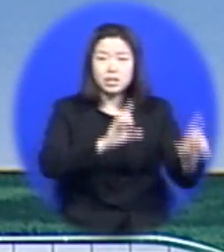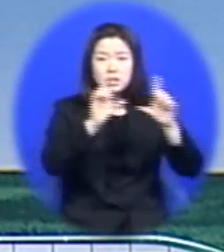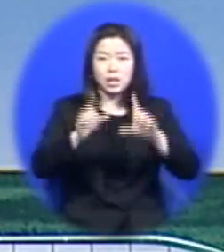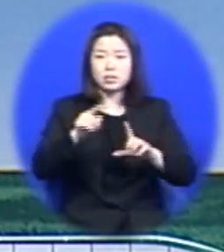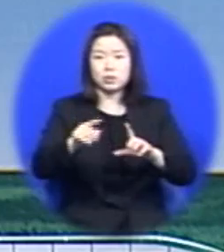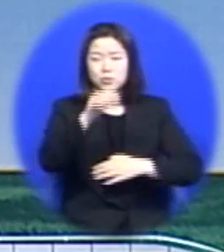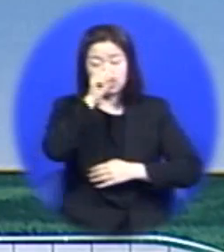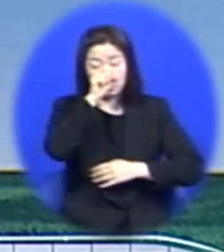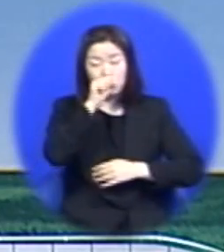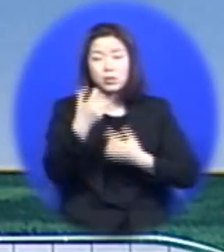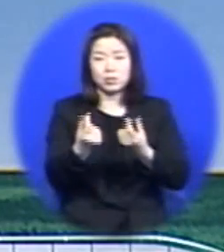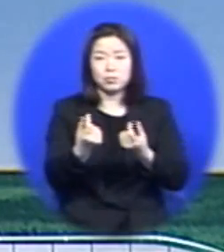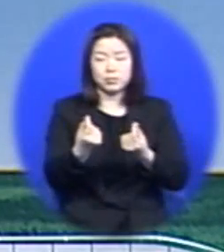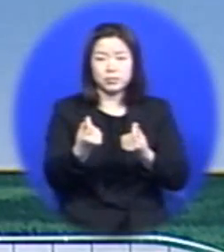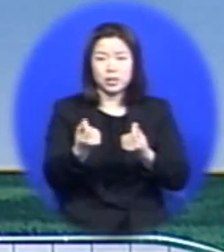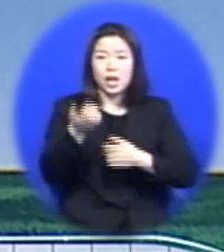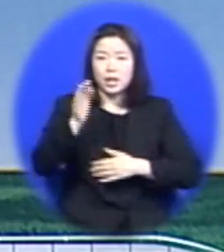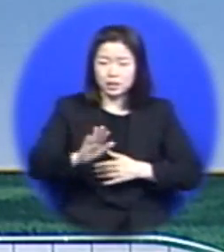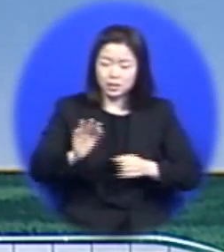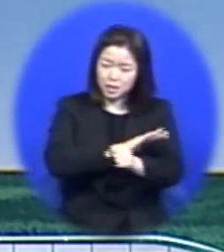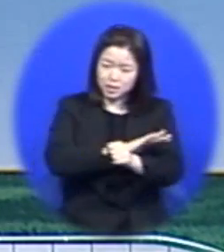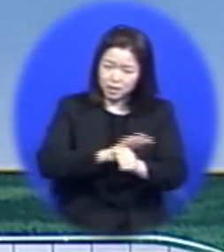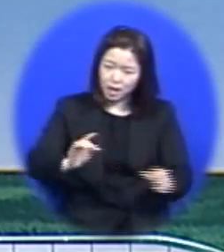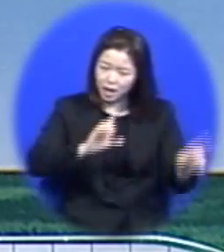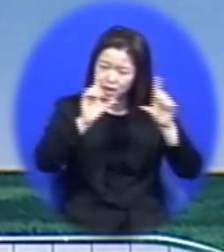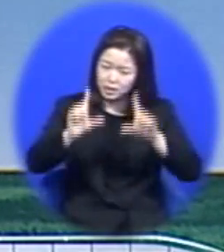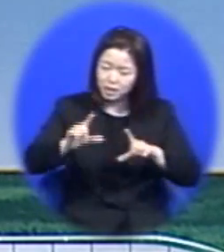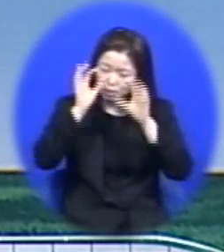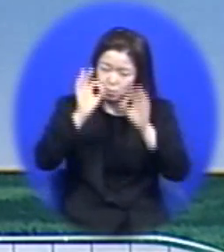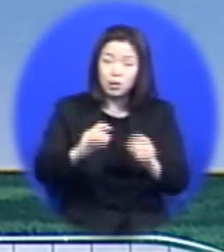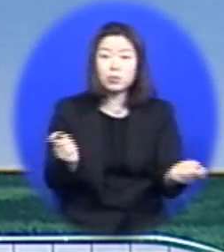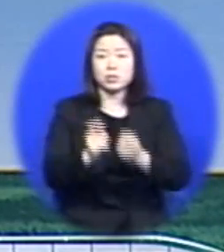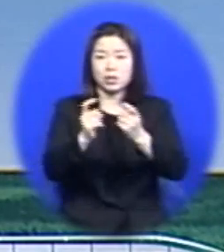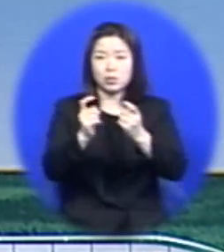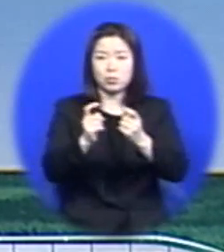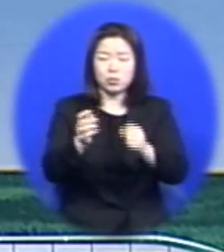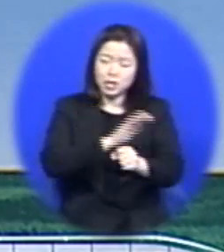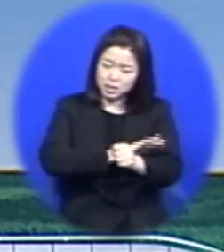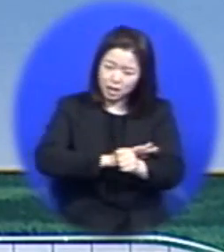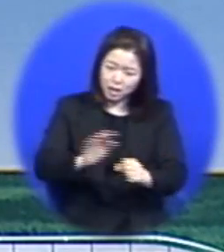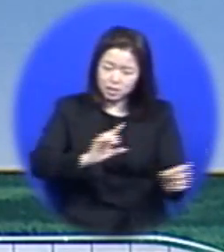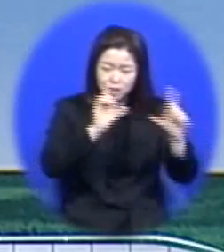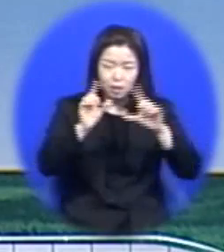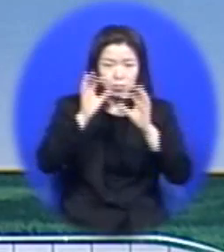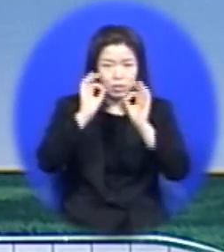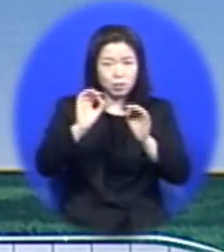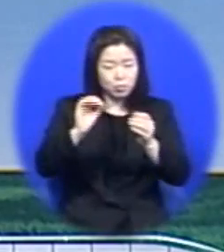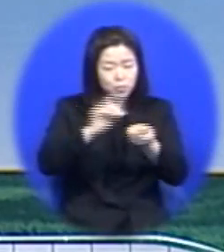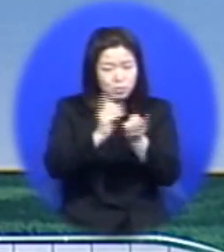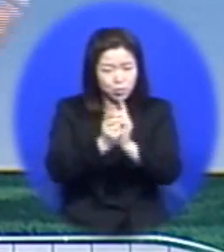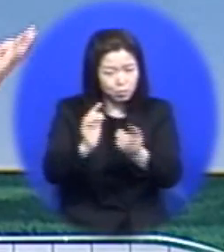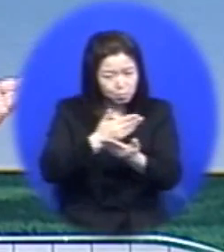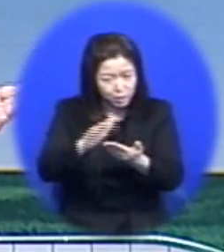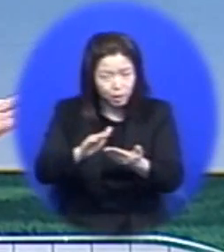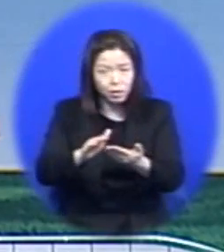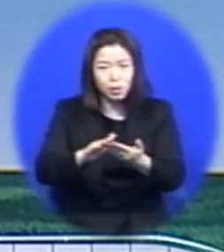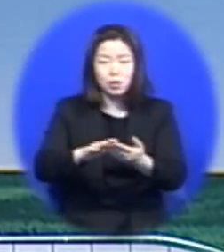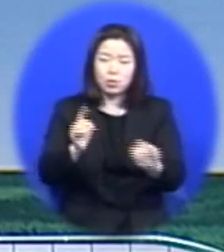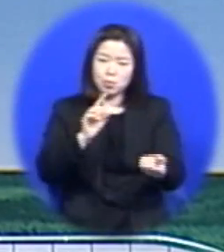거죠. 그러나 잘 살아보자고 싸우고 잘 살아보자고 서로 판단하고 잘해보자고 서로